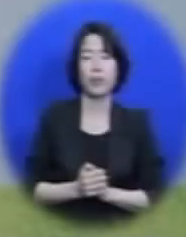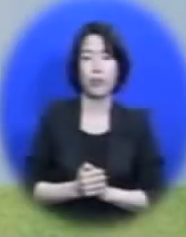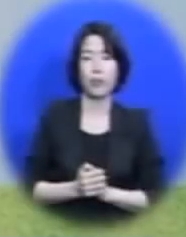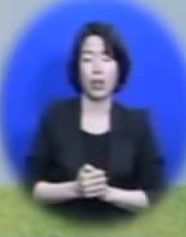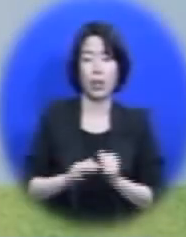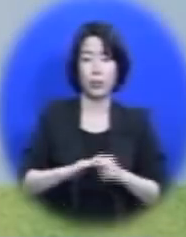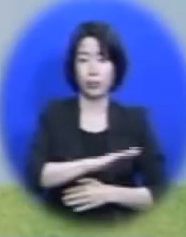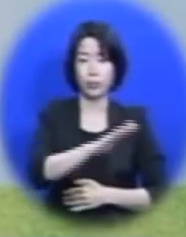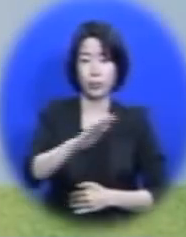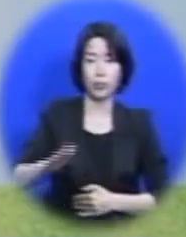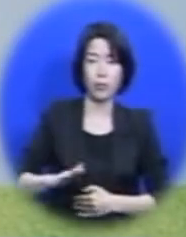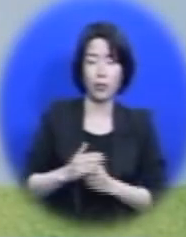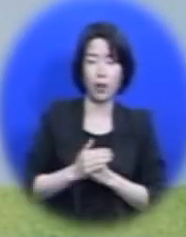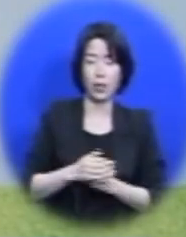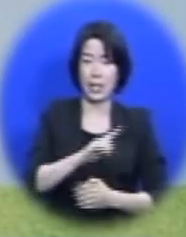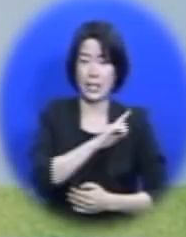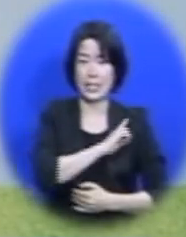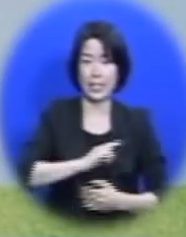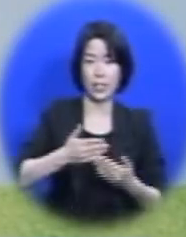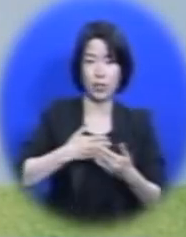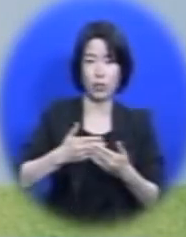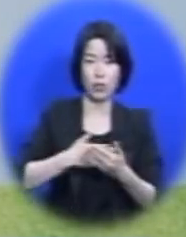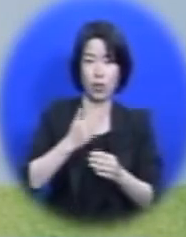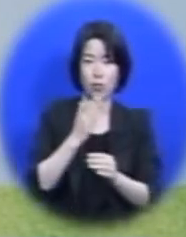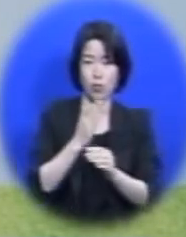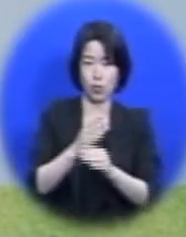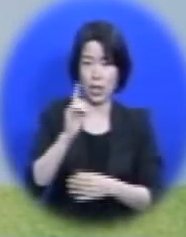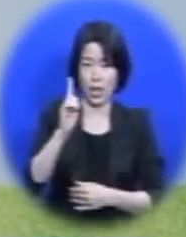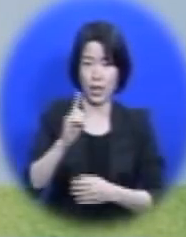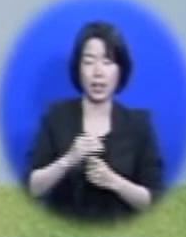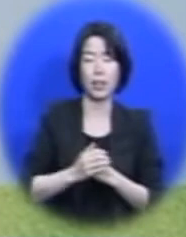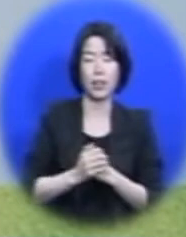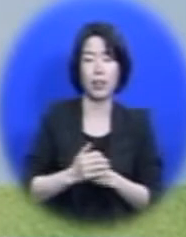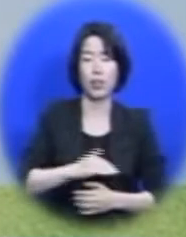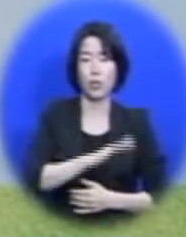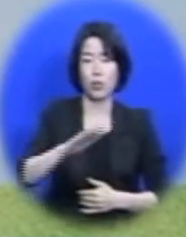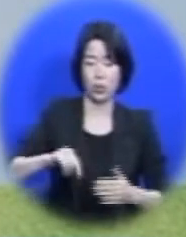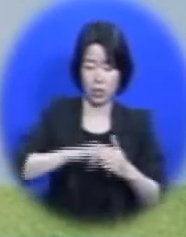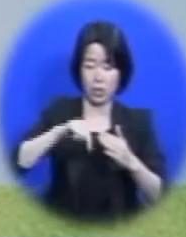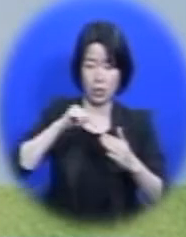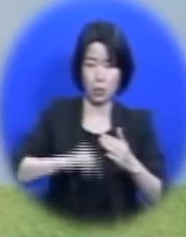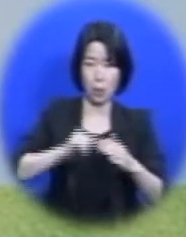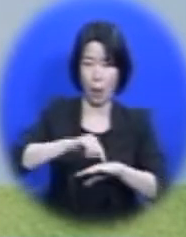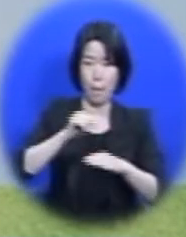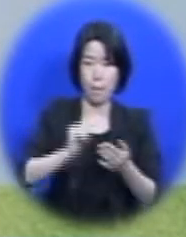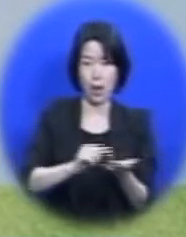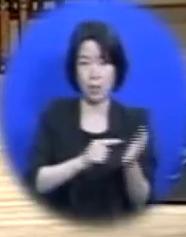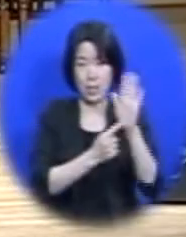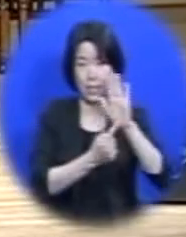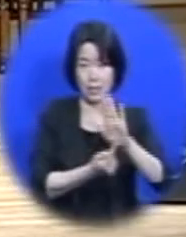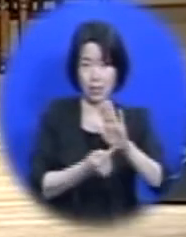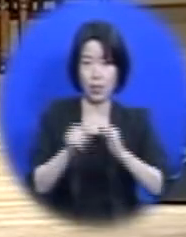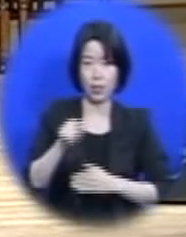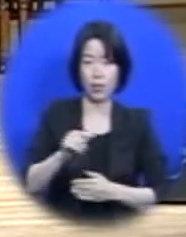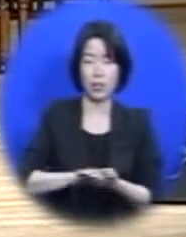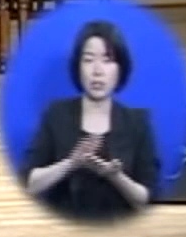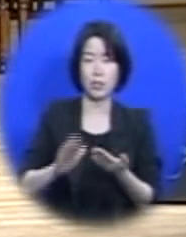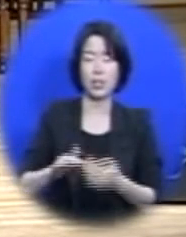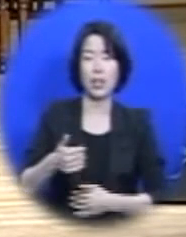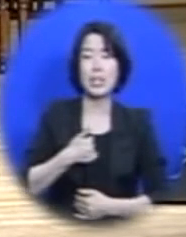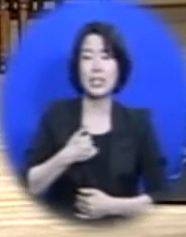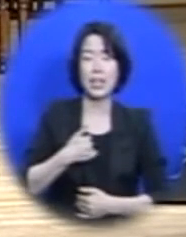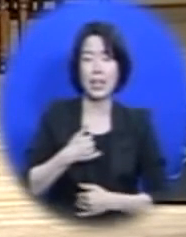자, 우리가 가장 두려운 것 중에 하나가 우리 속마음이 드러나는 것입니다. 제가